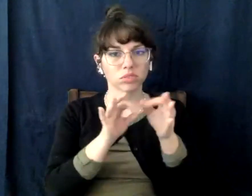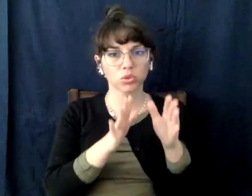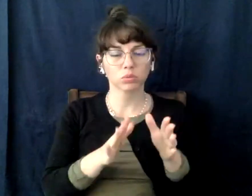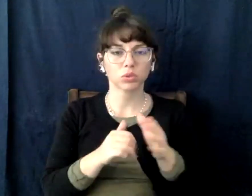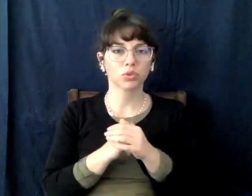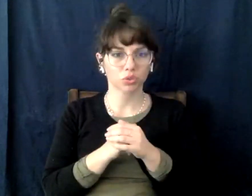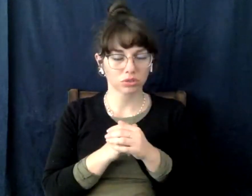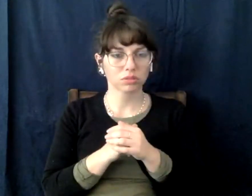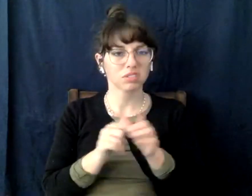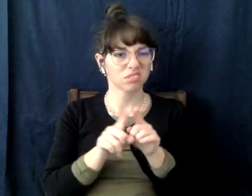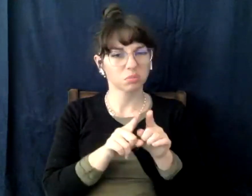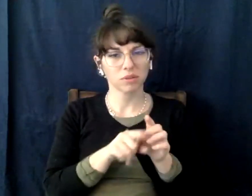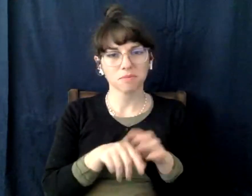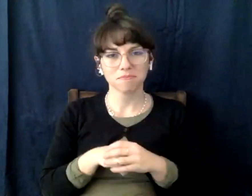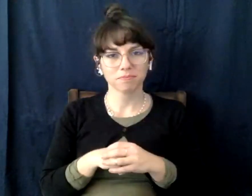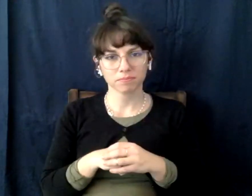as well.